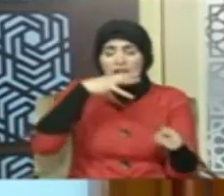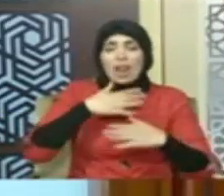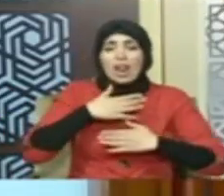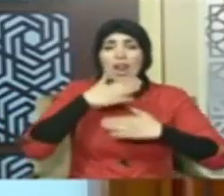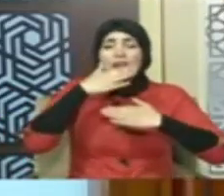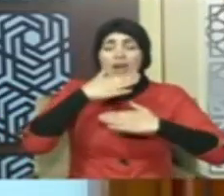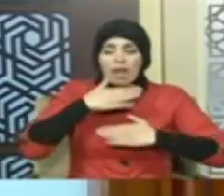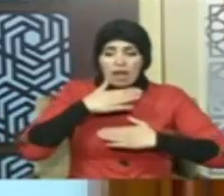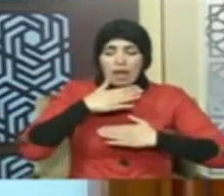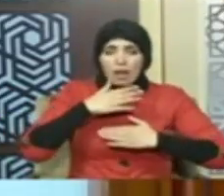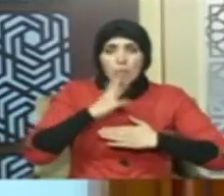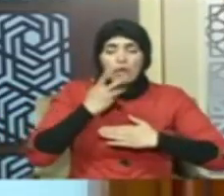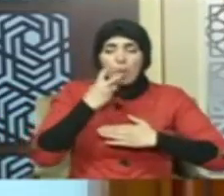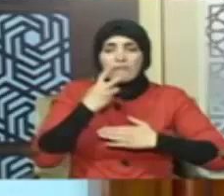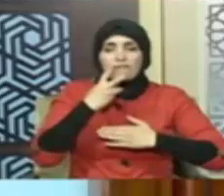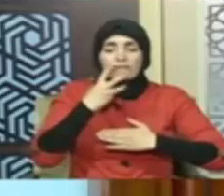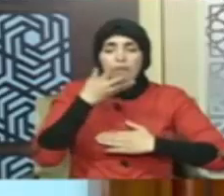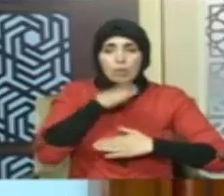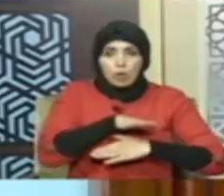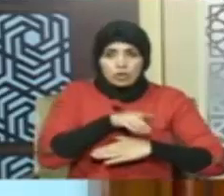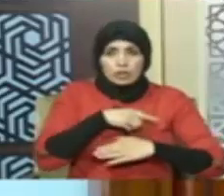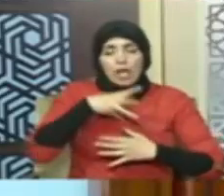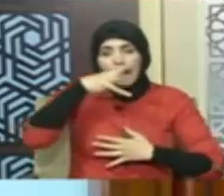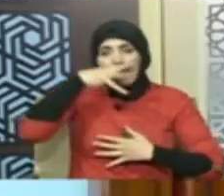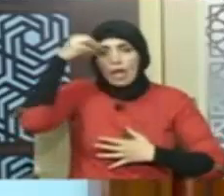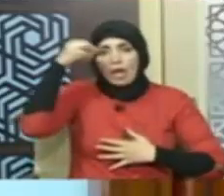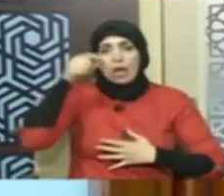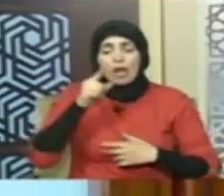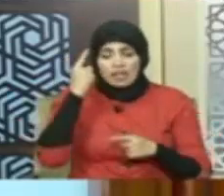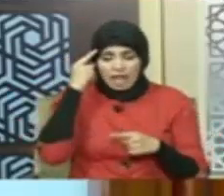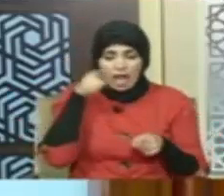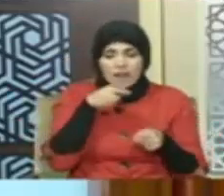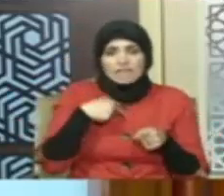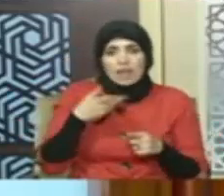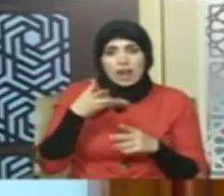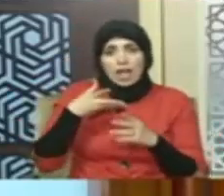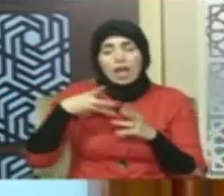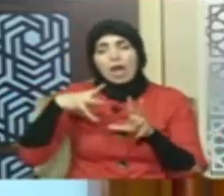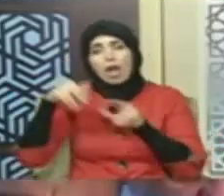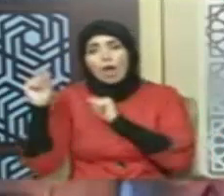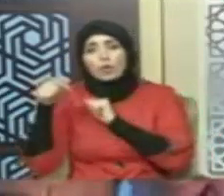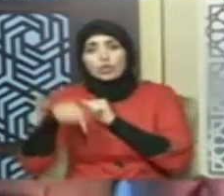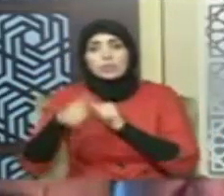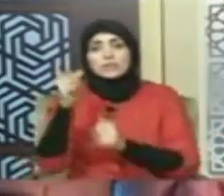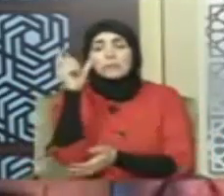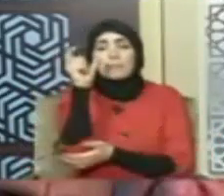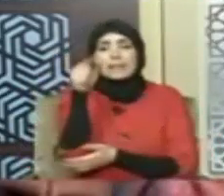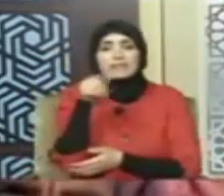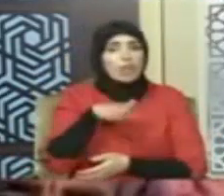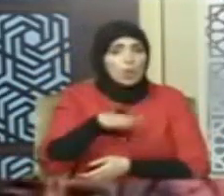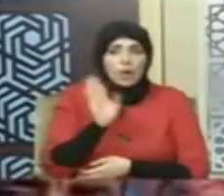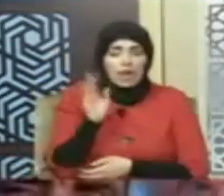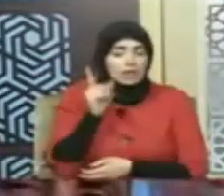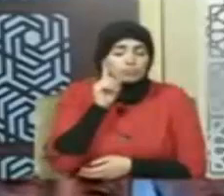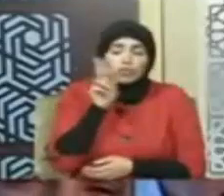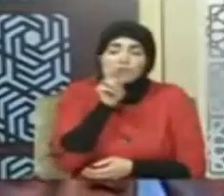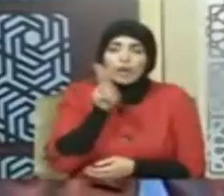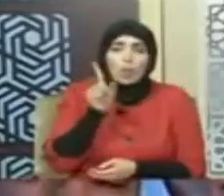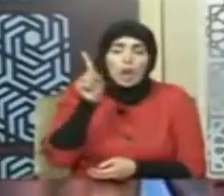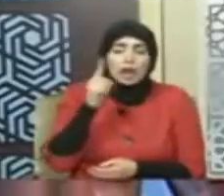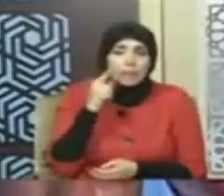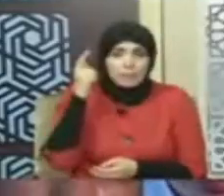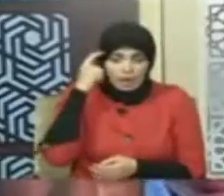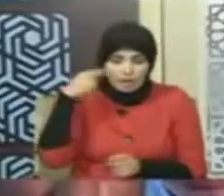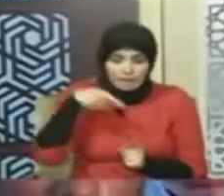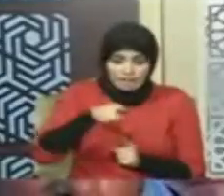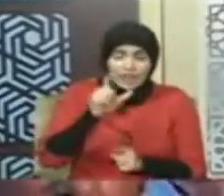فيه أو لا يلفظه، وسيخرج من المسجد أو لا يخرج، ويدرك ليلة القدر أو لا يدرك، ويدرك العيد أو